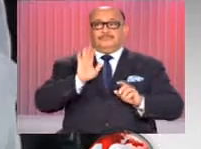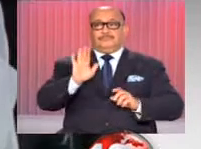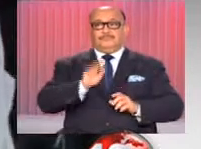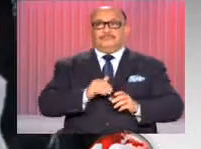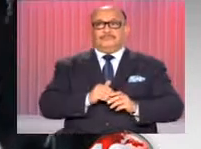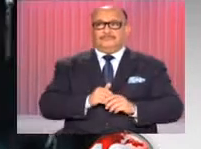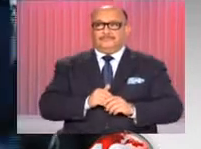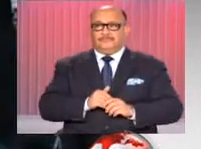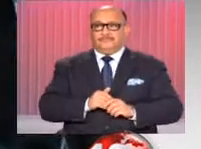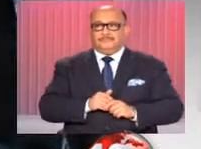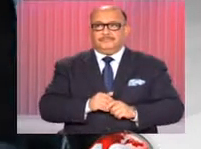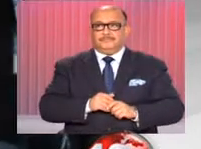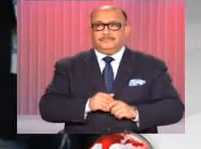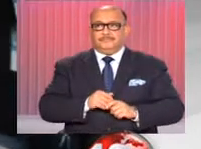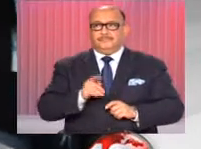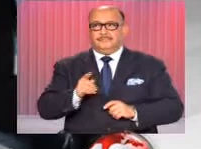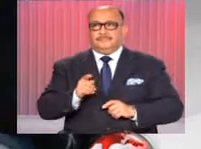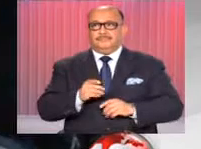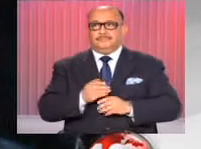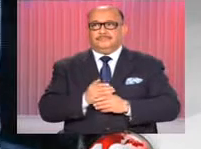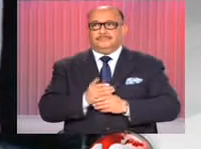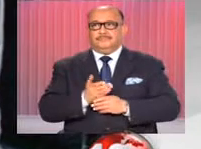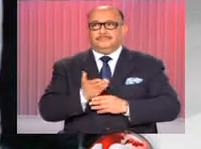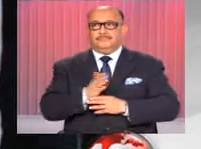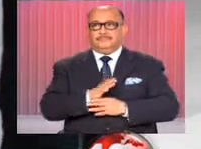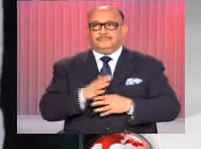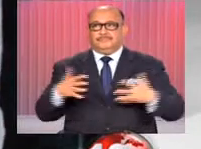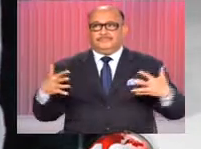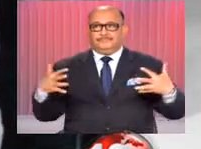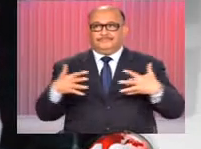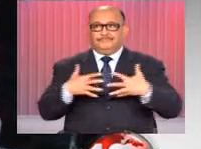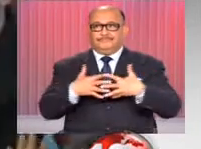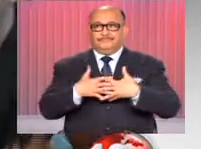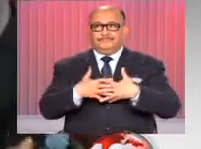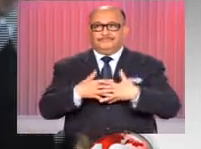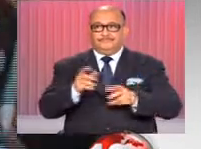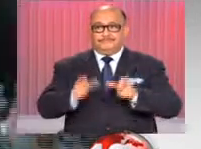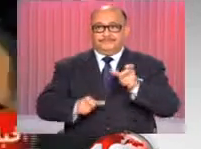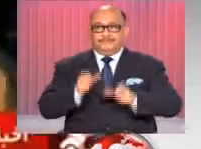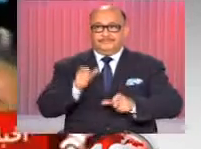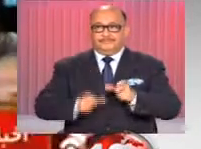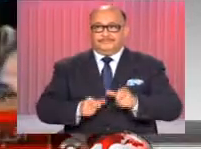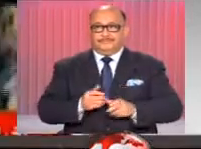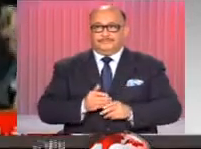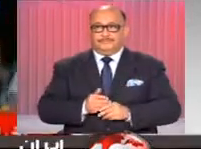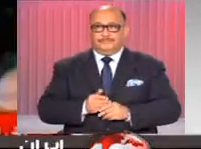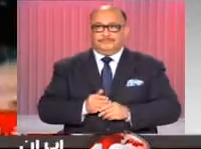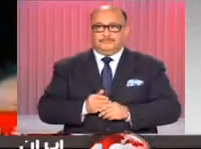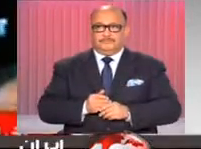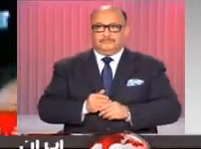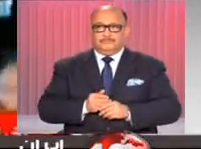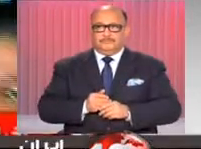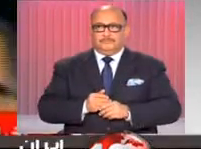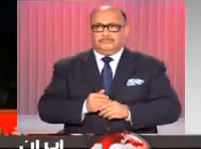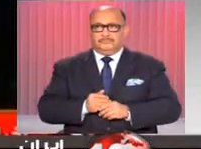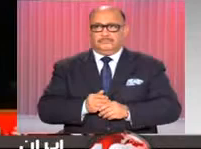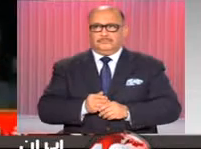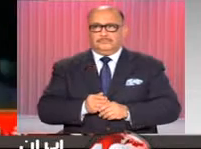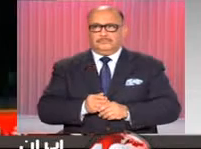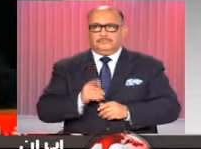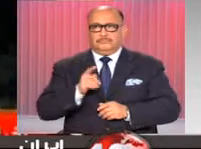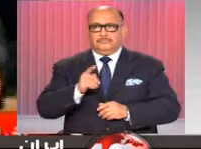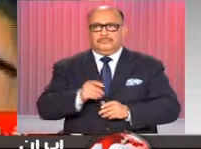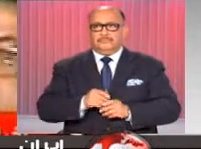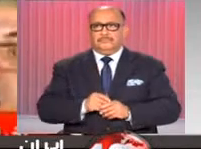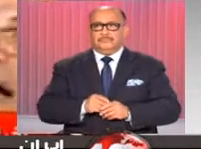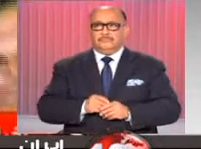مجددا على منصب الرئاسة في العاشر من جانفي المقبل. وصل إلى طهران أمس جثمان ضابط كبير